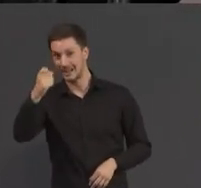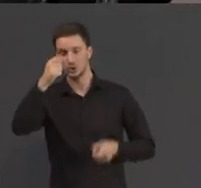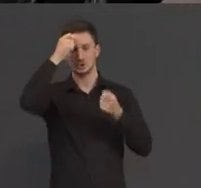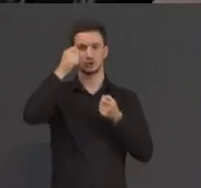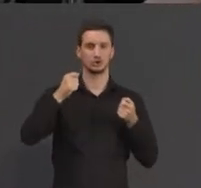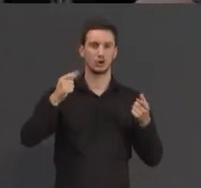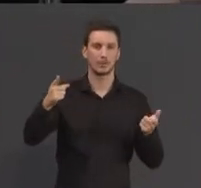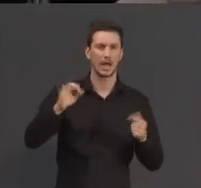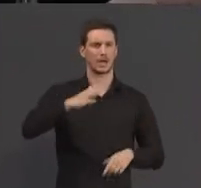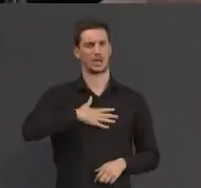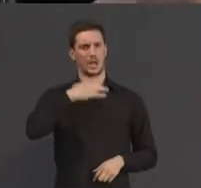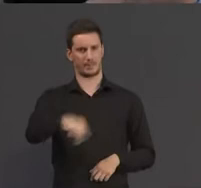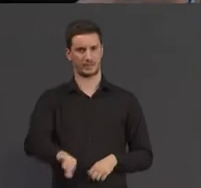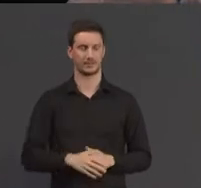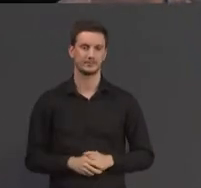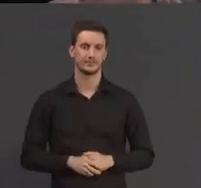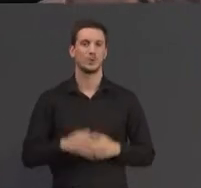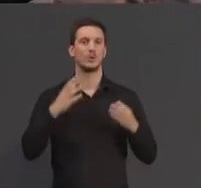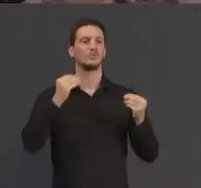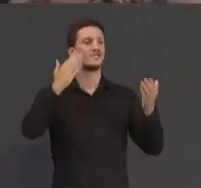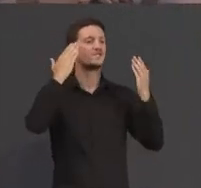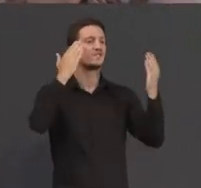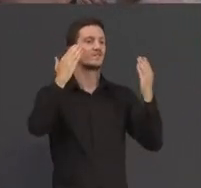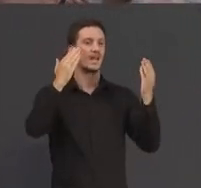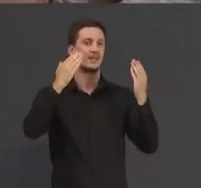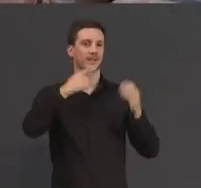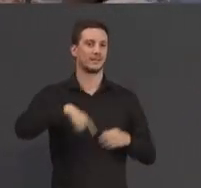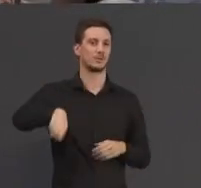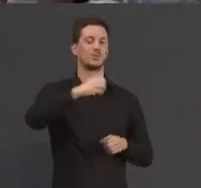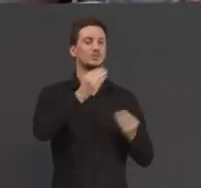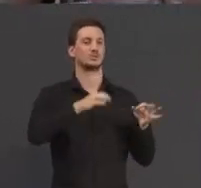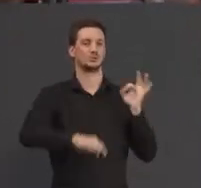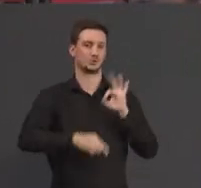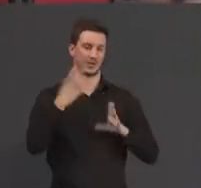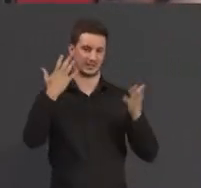somiar i atrevir-vos. Moltes felicitats i molta sort.